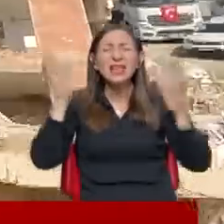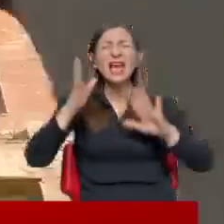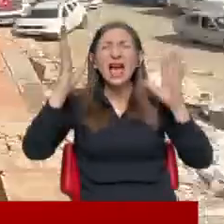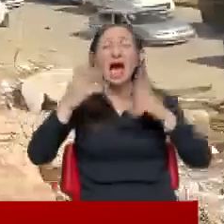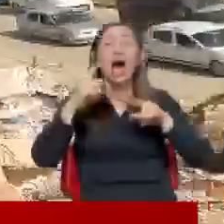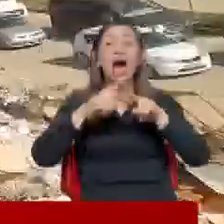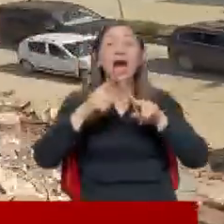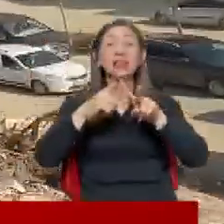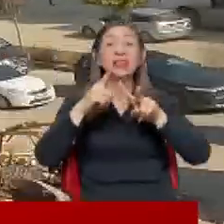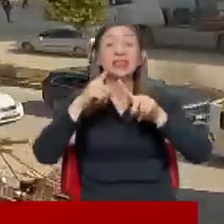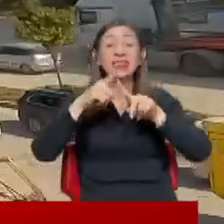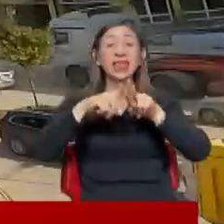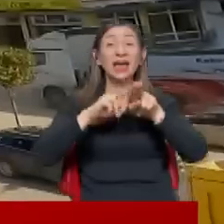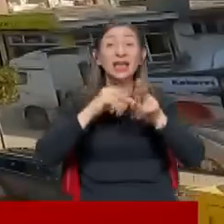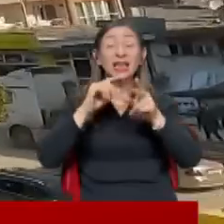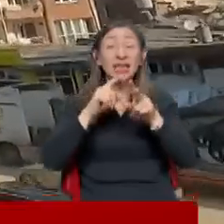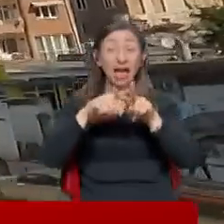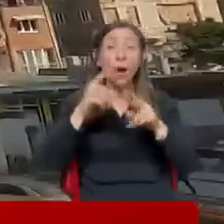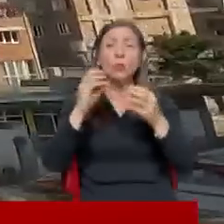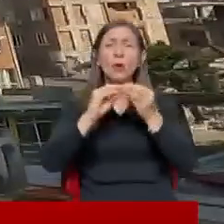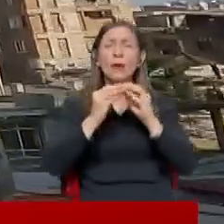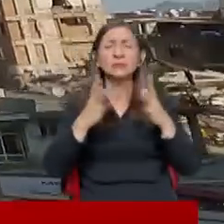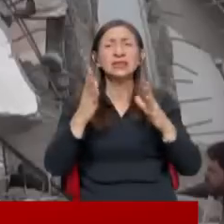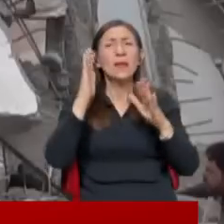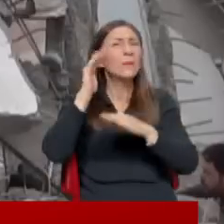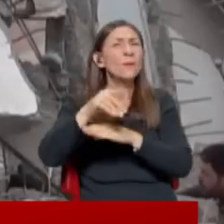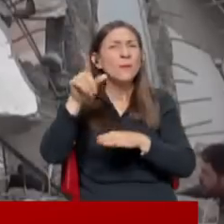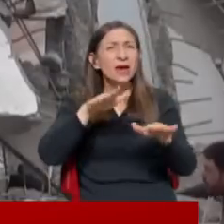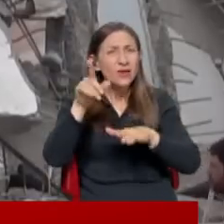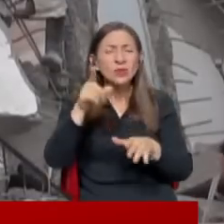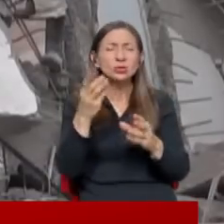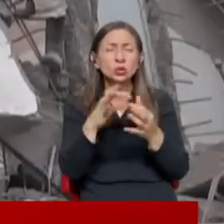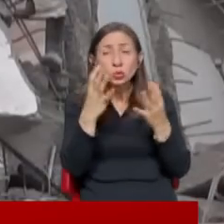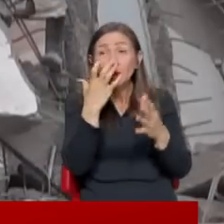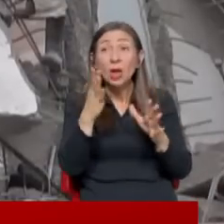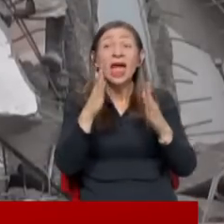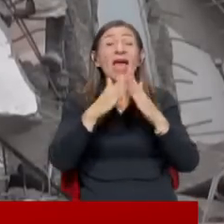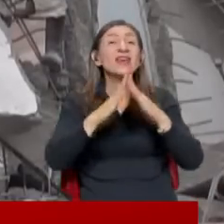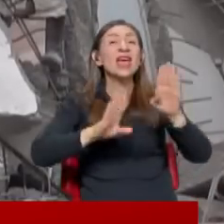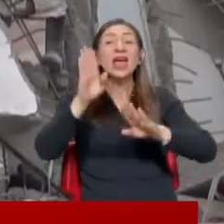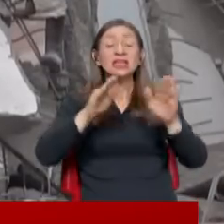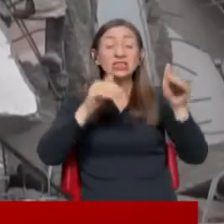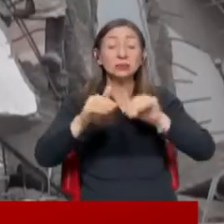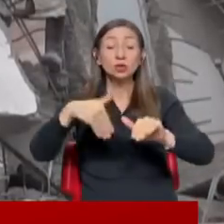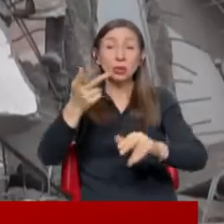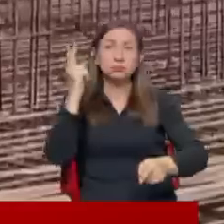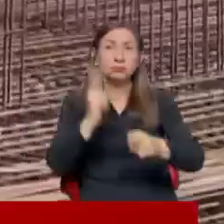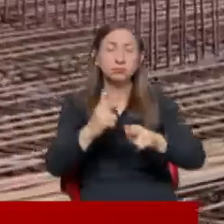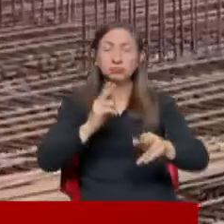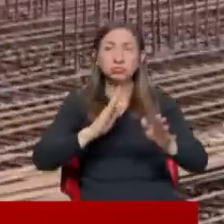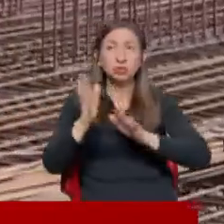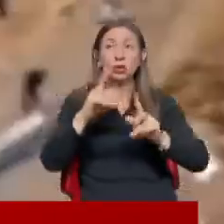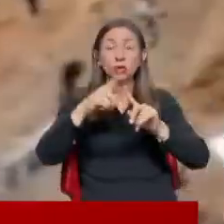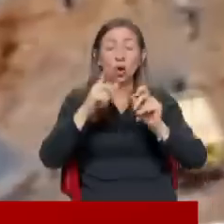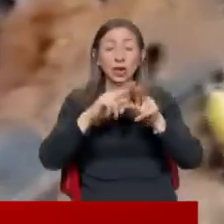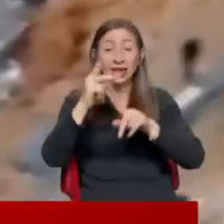yerlerden Antakya. Sorunlar devam ediyor. Depremzedeler çözüm bekliyor. Konut ihaleleri içinse adımlar seçimden sonra hız kazandı.